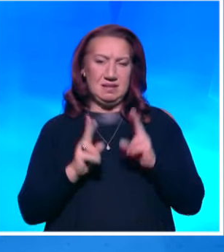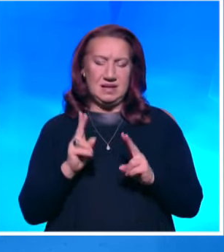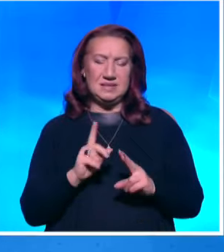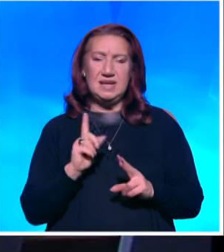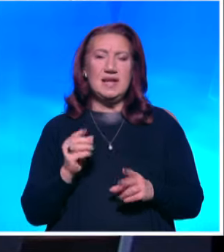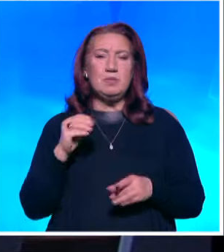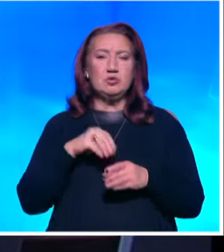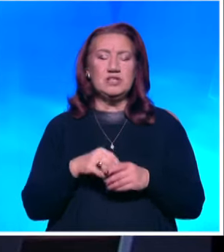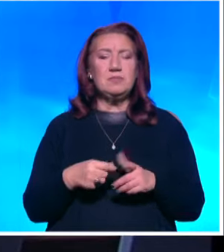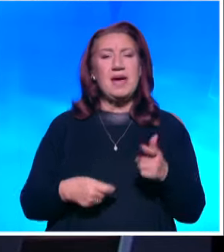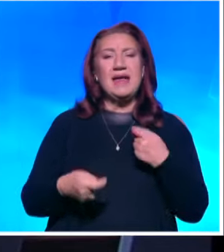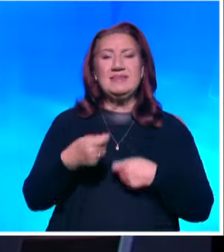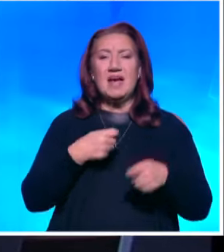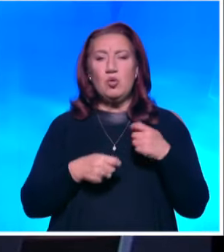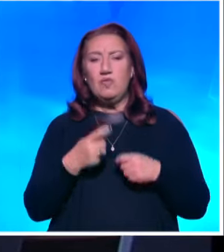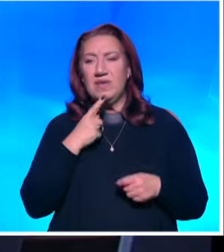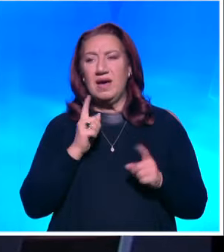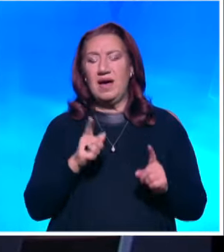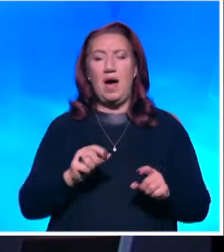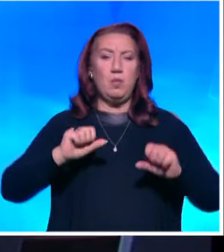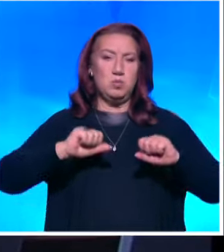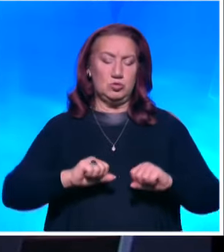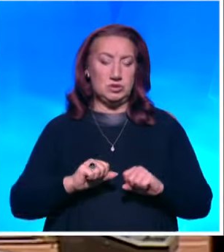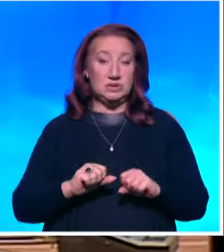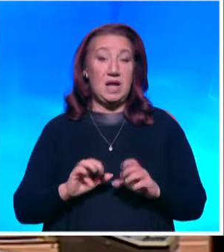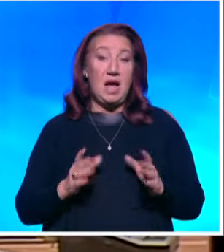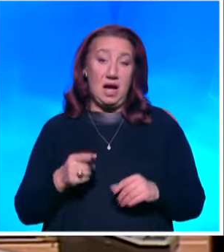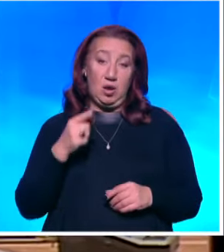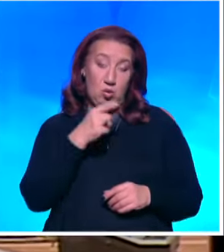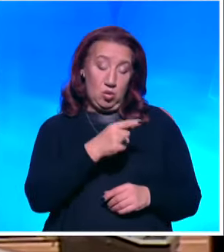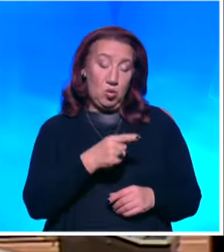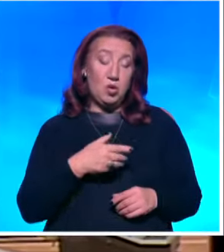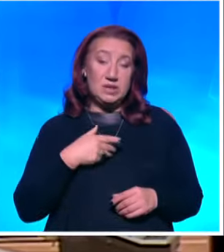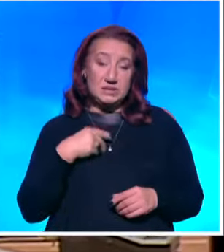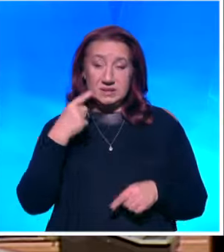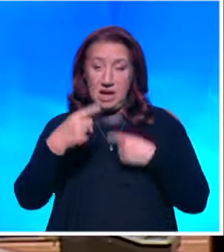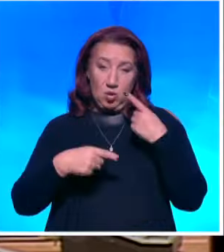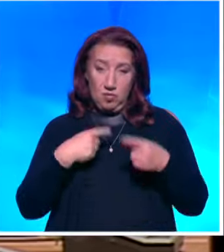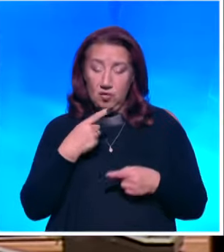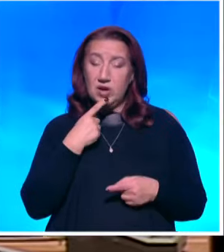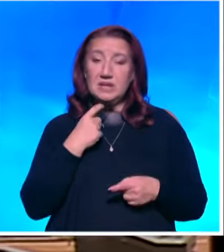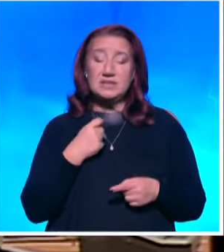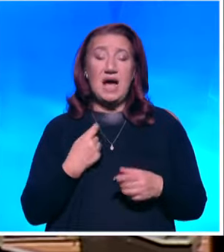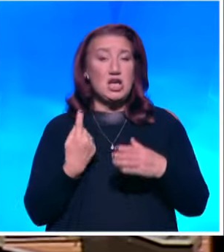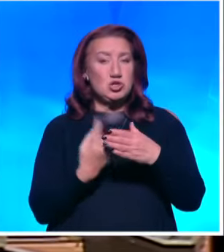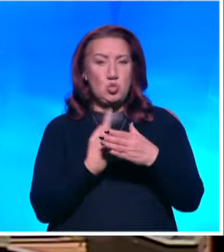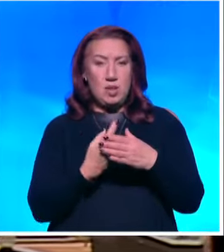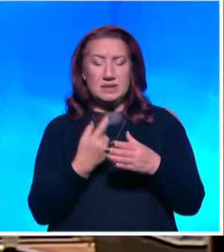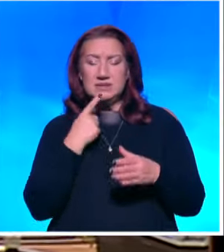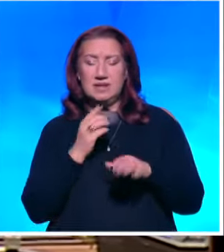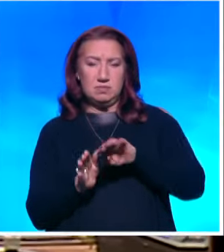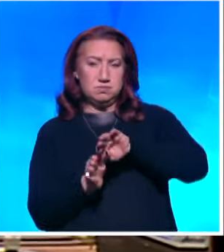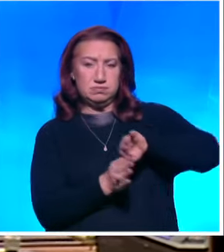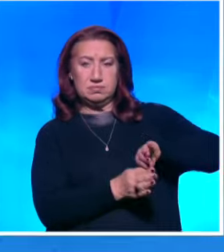постове ако герб все пак реши да разговаря за санитарния кордон и за отстраняване влиянието на пеевски ние сме на разположение за такъв